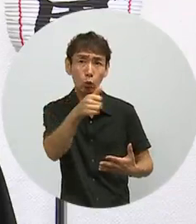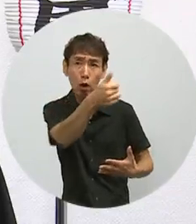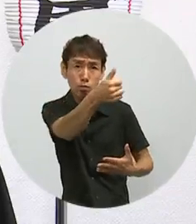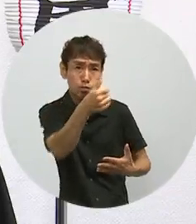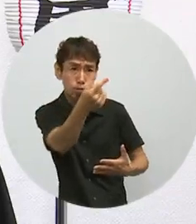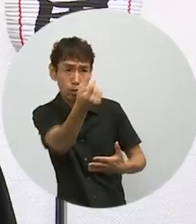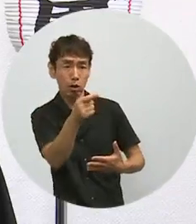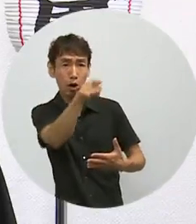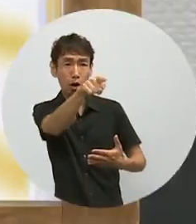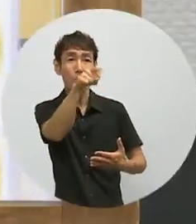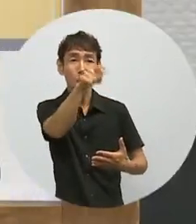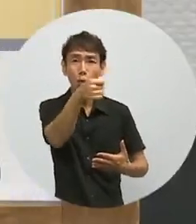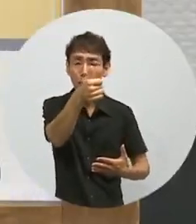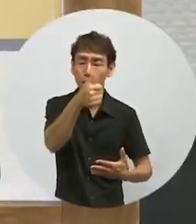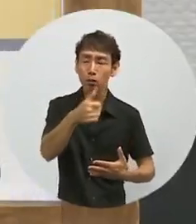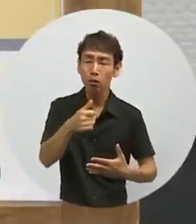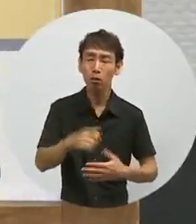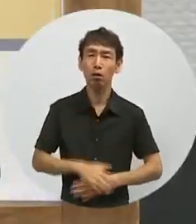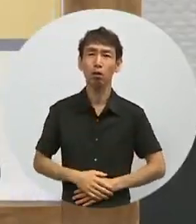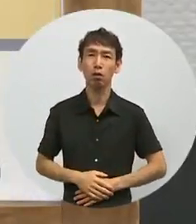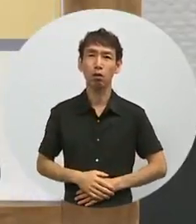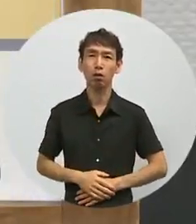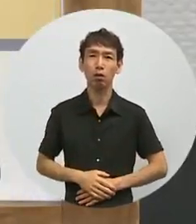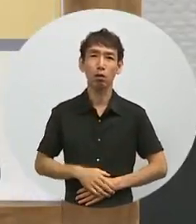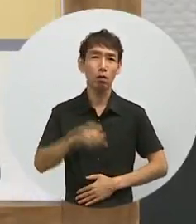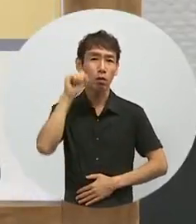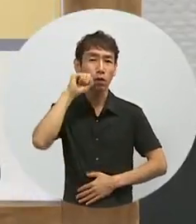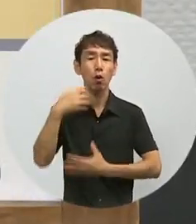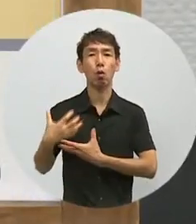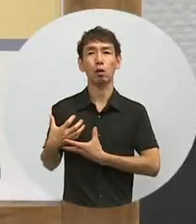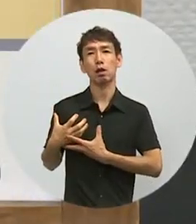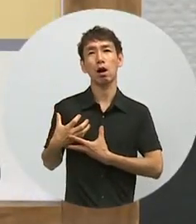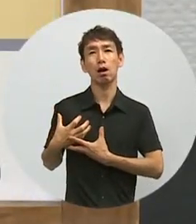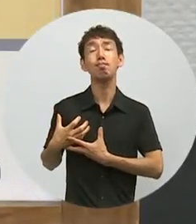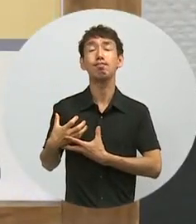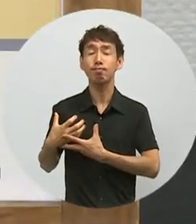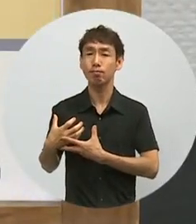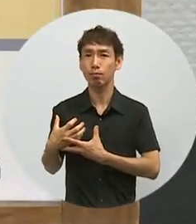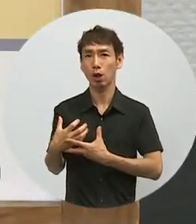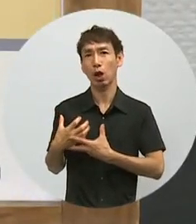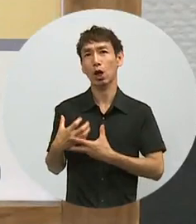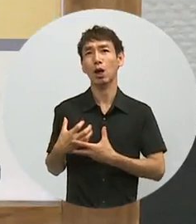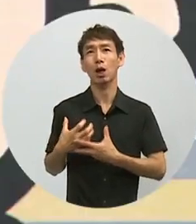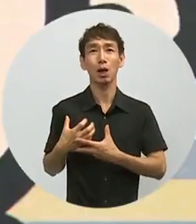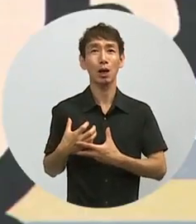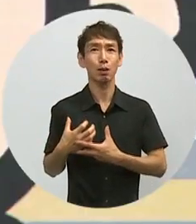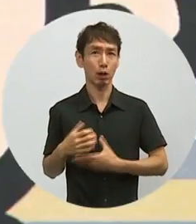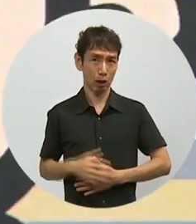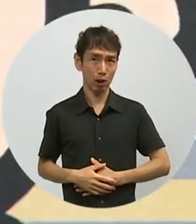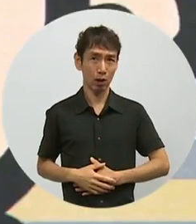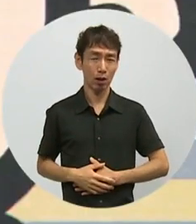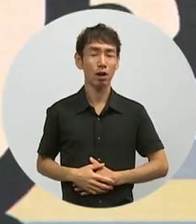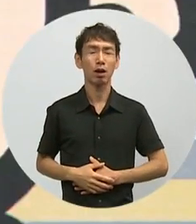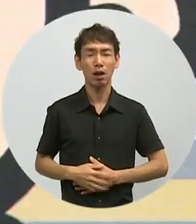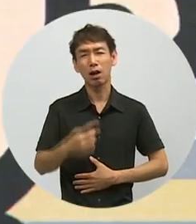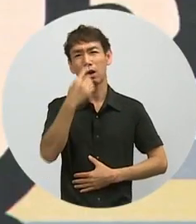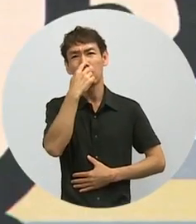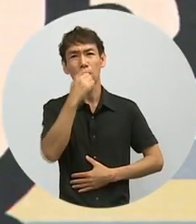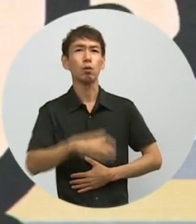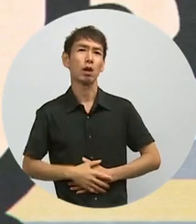ました。その若者が何やら猫を連れてきたそうです。あーおいら